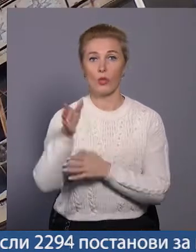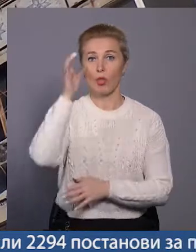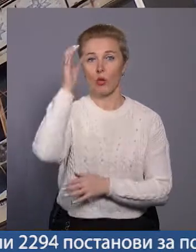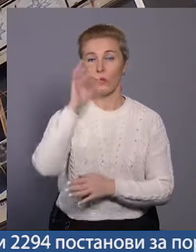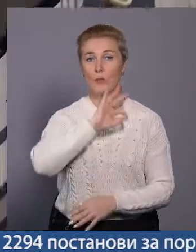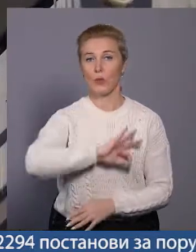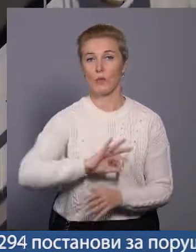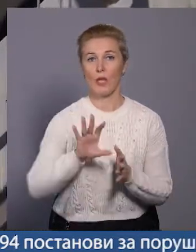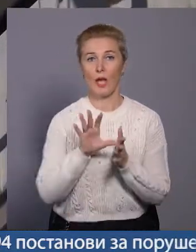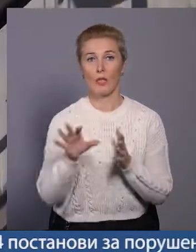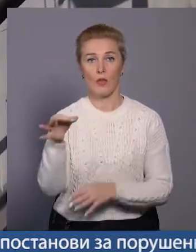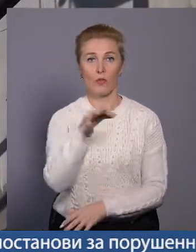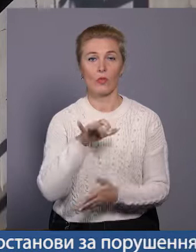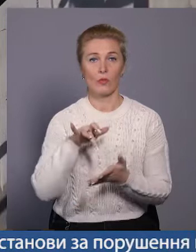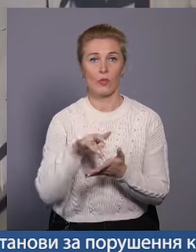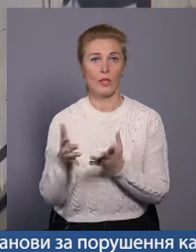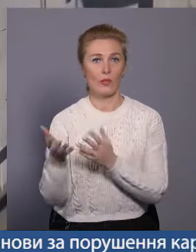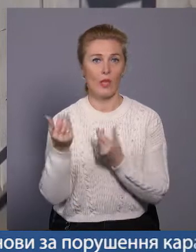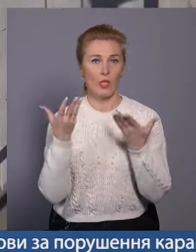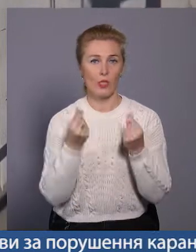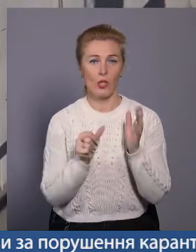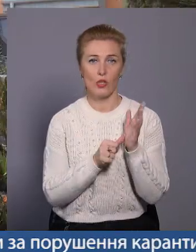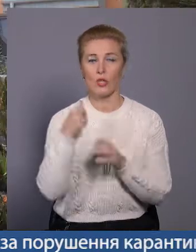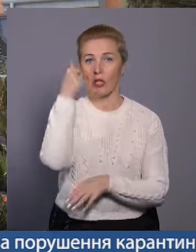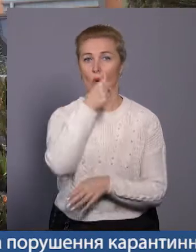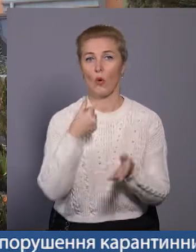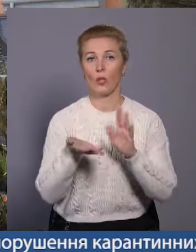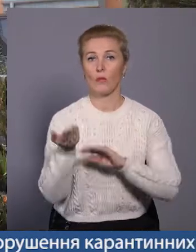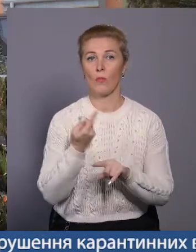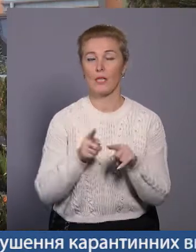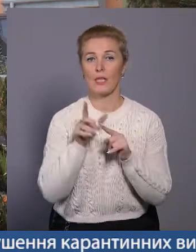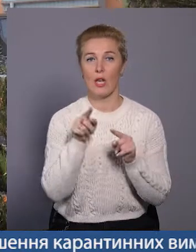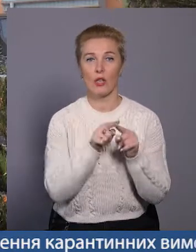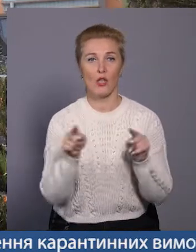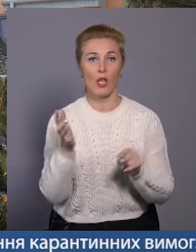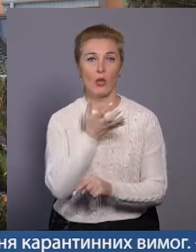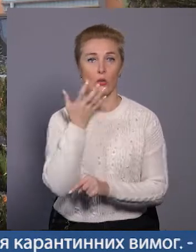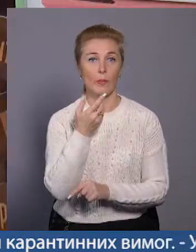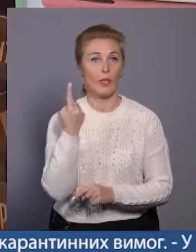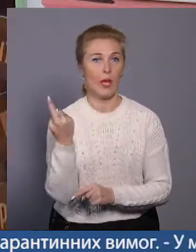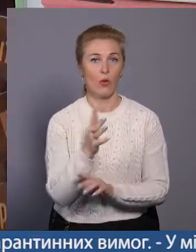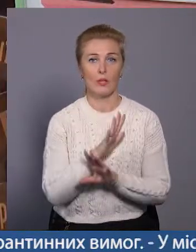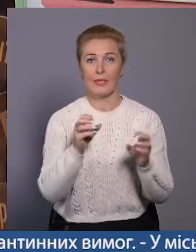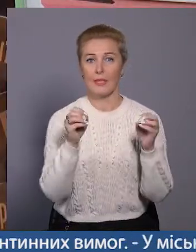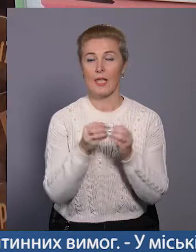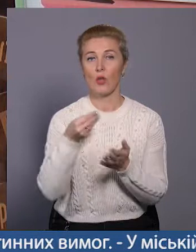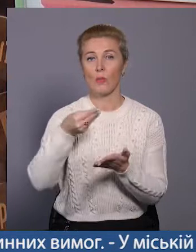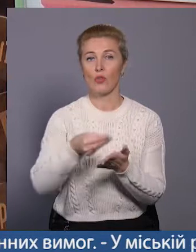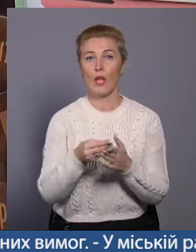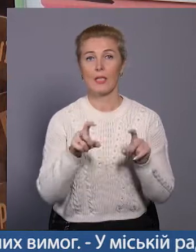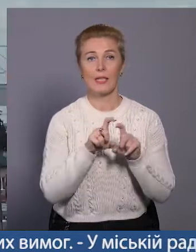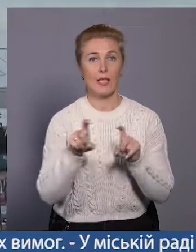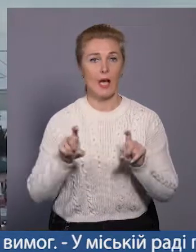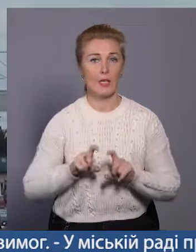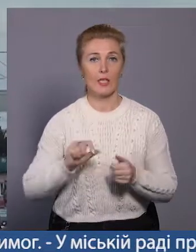споживання енергоносіїв в обласному центрі взяли ще 6 років тому. За цей час утеплили не один десяток бюджетних закладів,